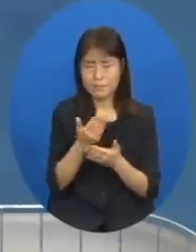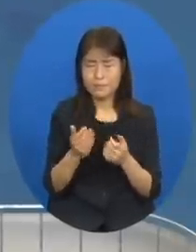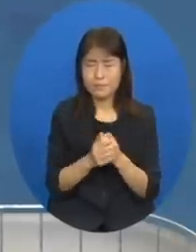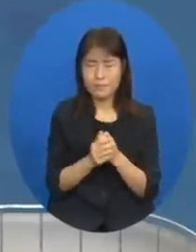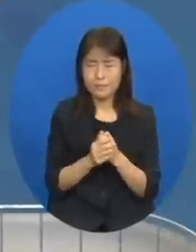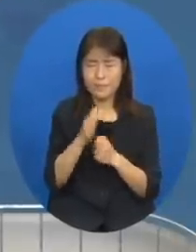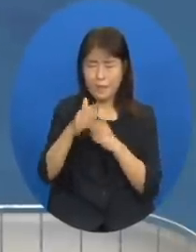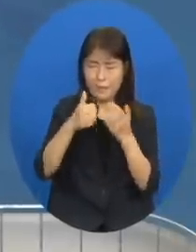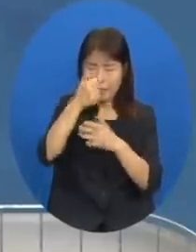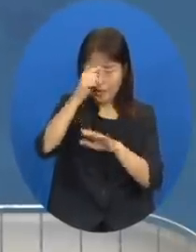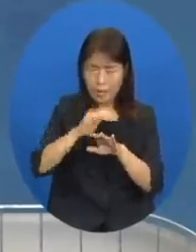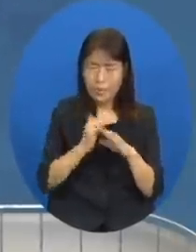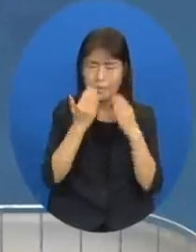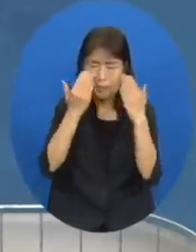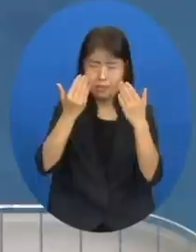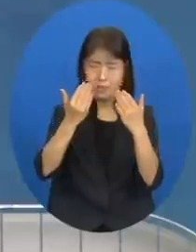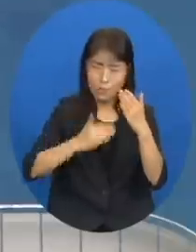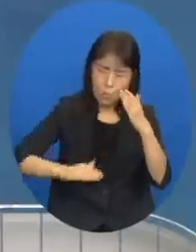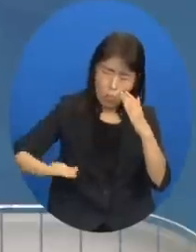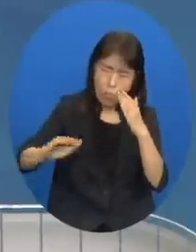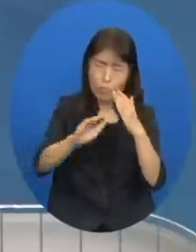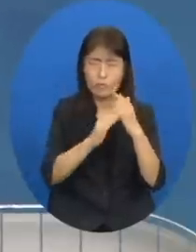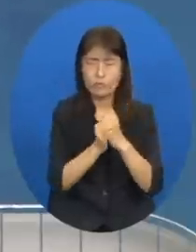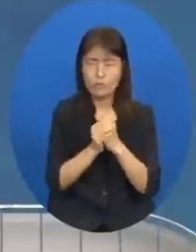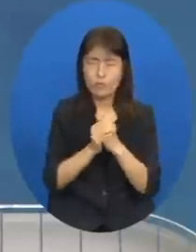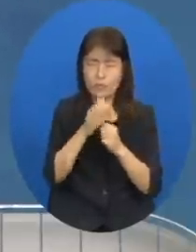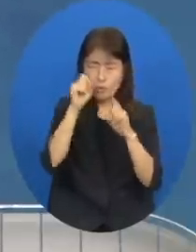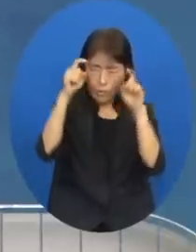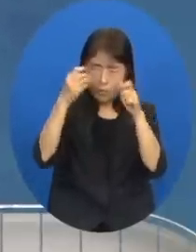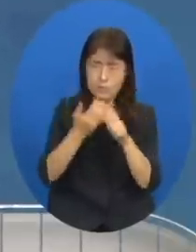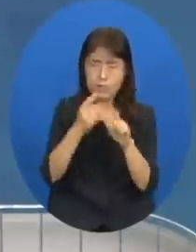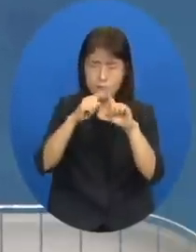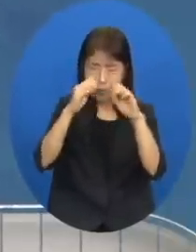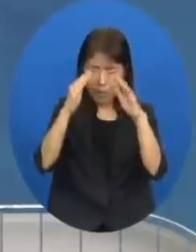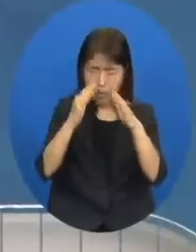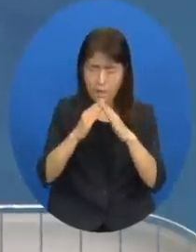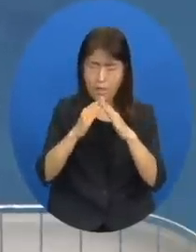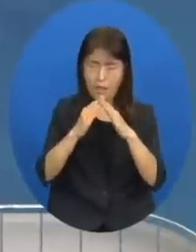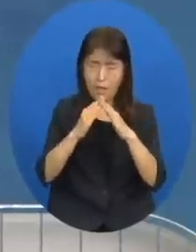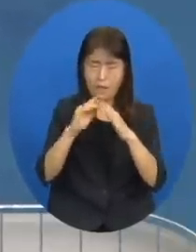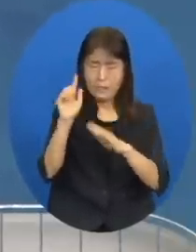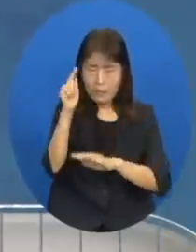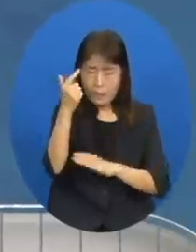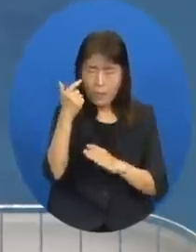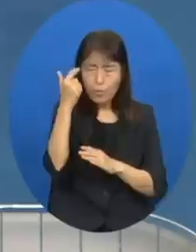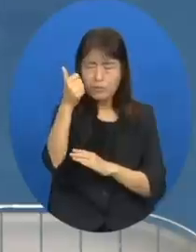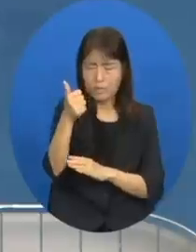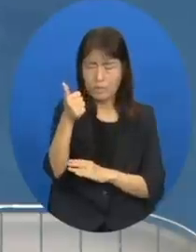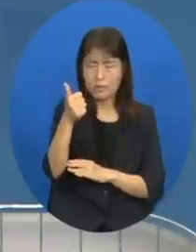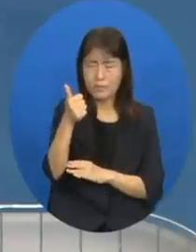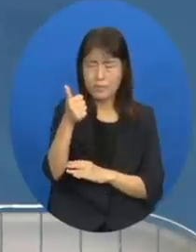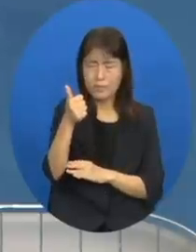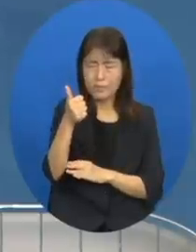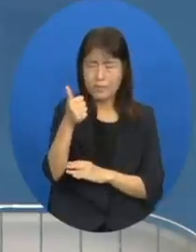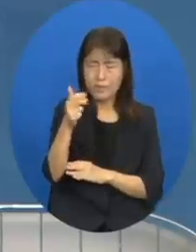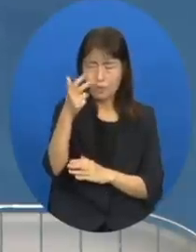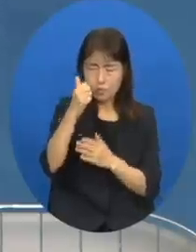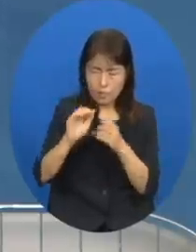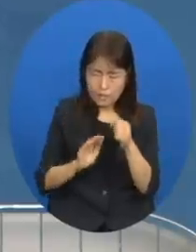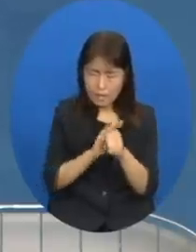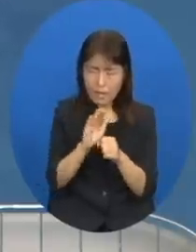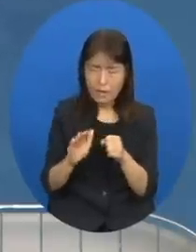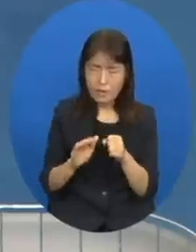하나님께 예배하는 모든 성도들과 선한 목자교회요 김다희 목사님과 주의 사랑하는